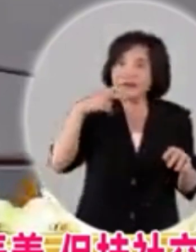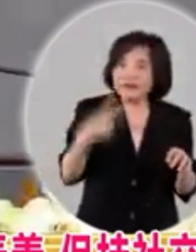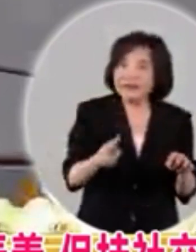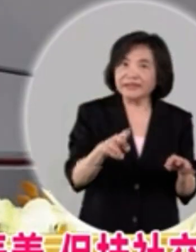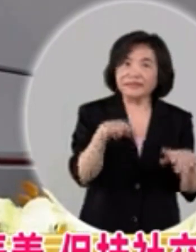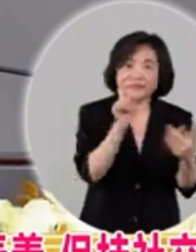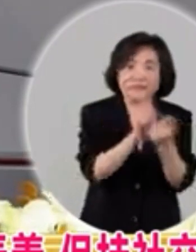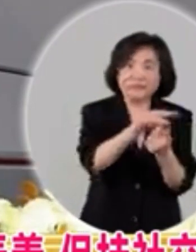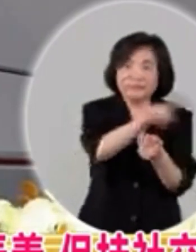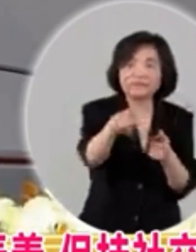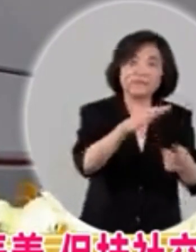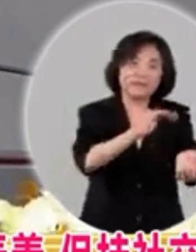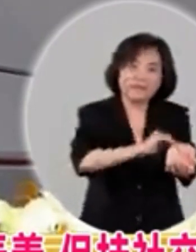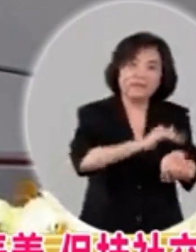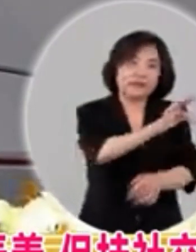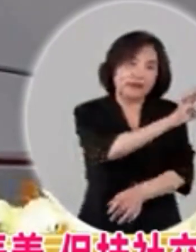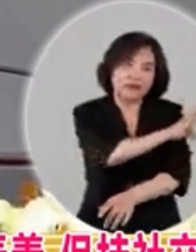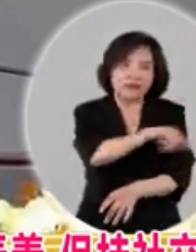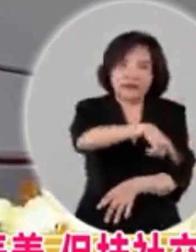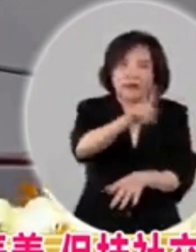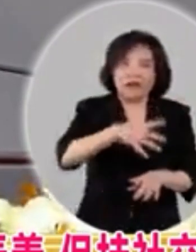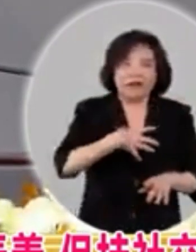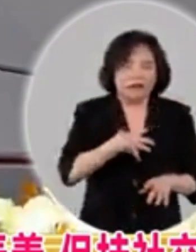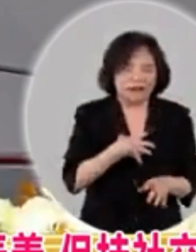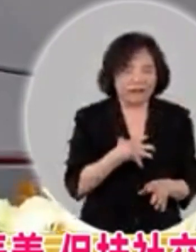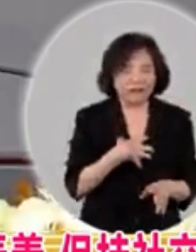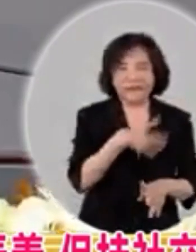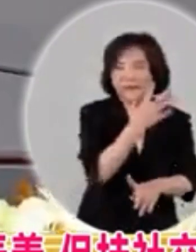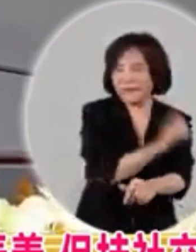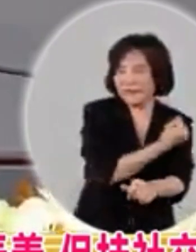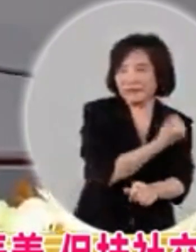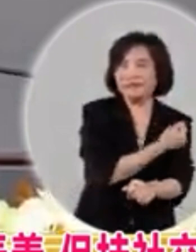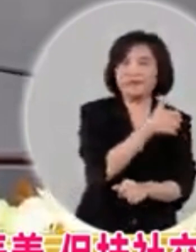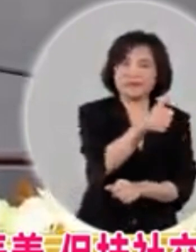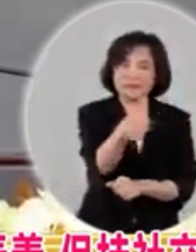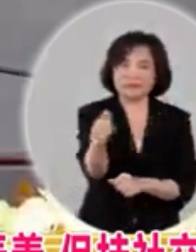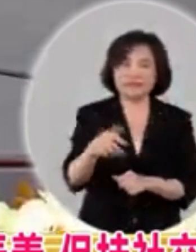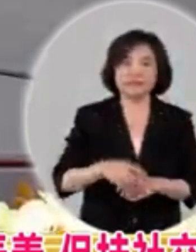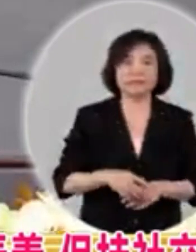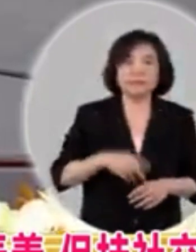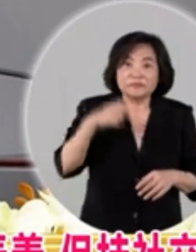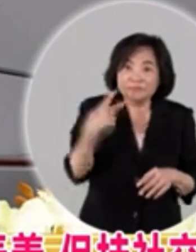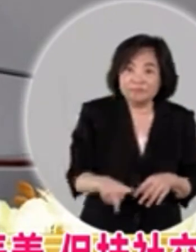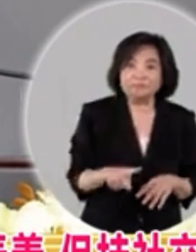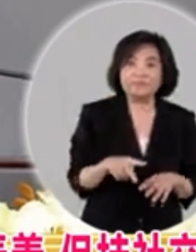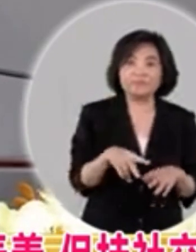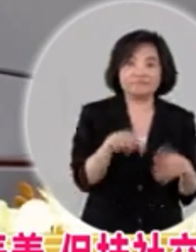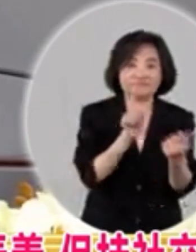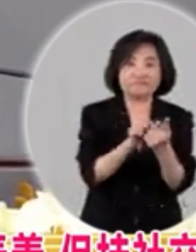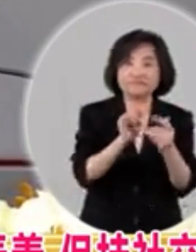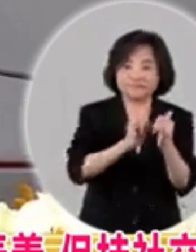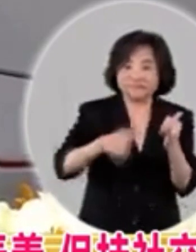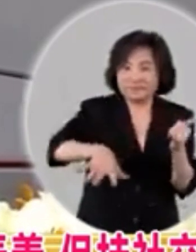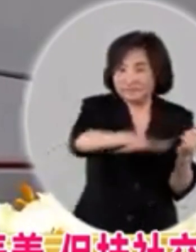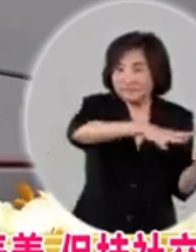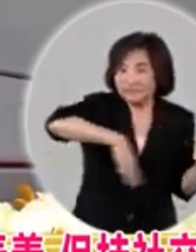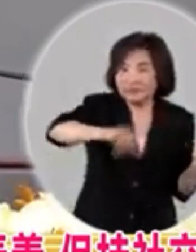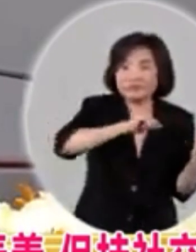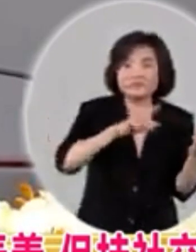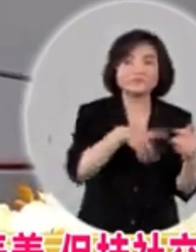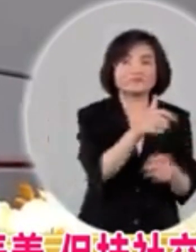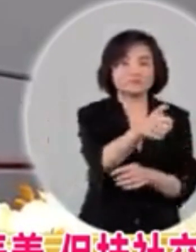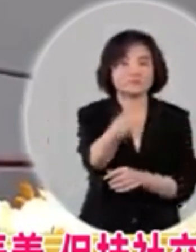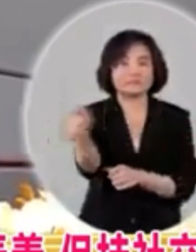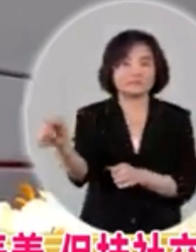谢谢我们医护人员的辛劳，我更要再一次的谢谢所有的台湾人民，在如